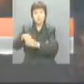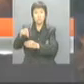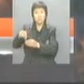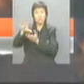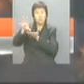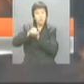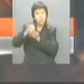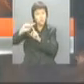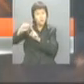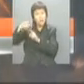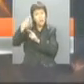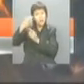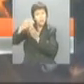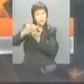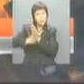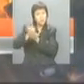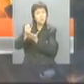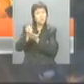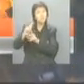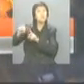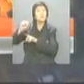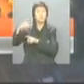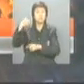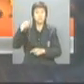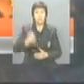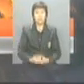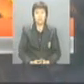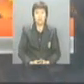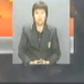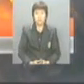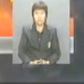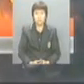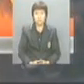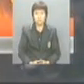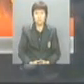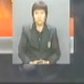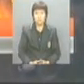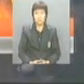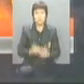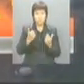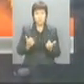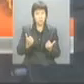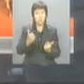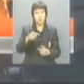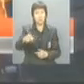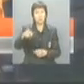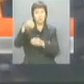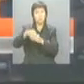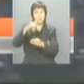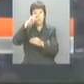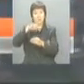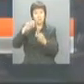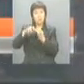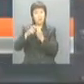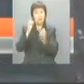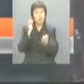ขอความร่วมมือขอความช่วยเหลือนะครับซ ึ่ งในขณะนี้ส่วนในขณะนี้ก็ยังไม่ได้รายงานนะครับว่ามีคนไทยที่ได้รับผล